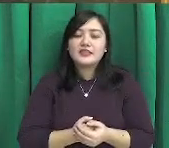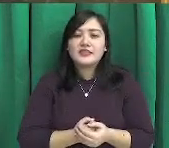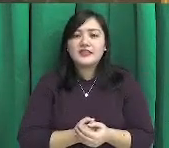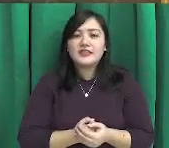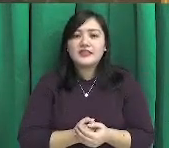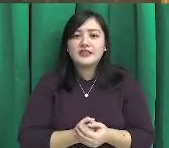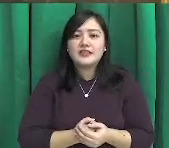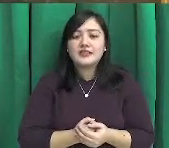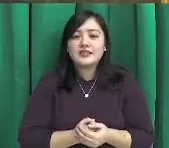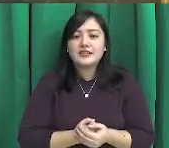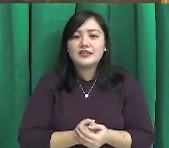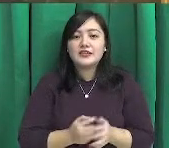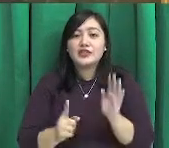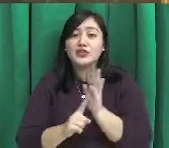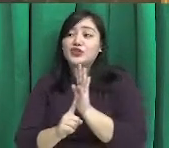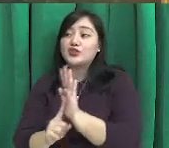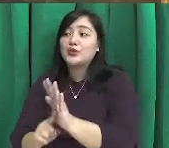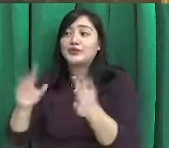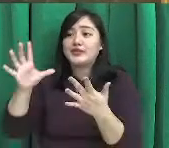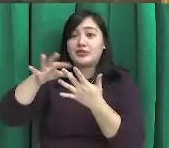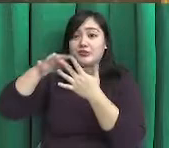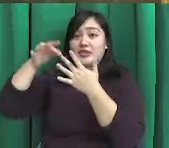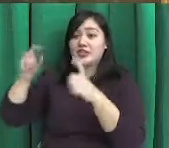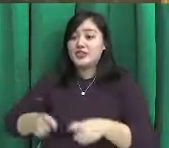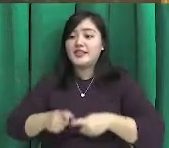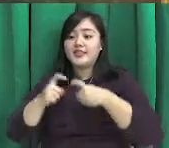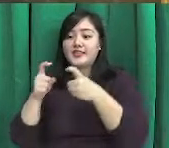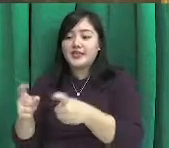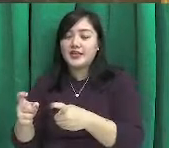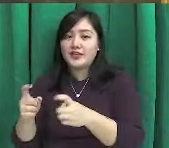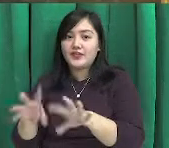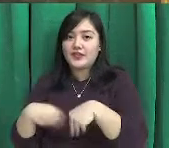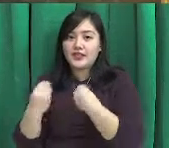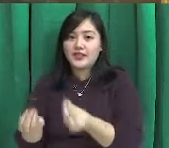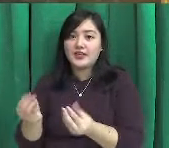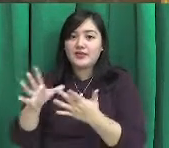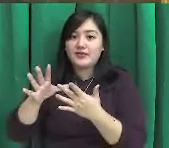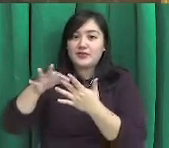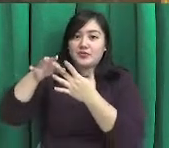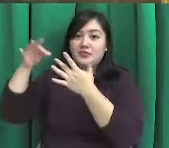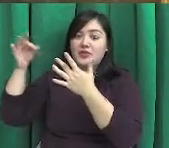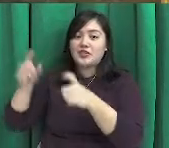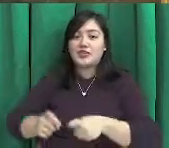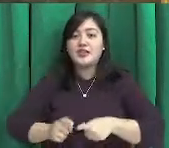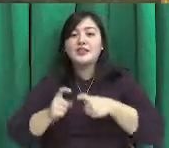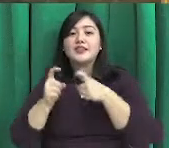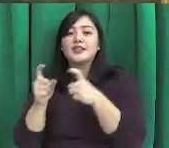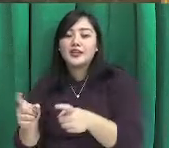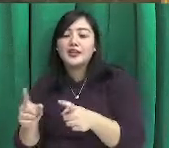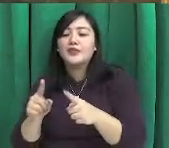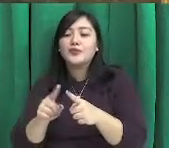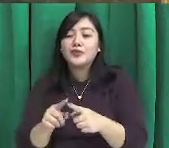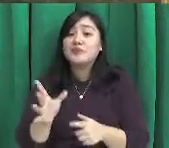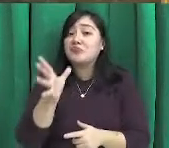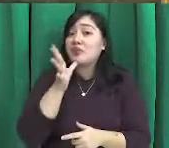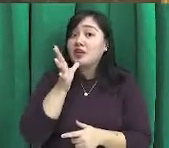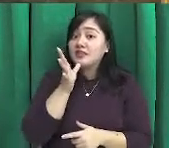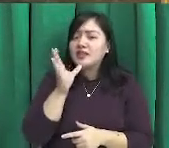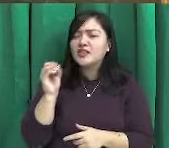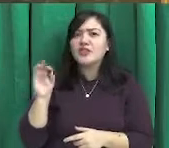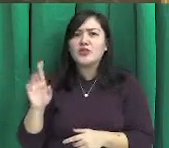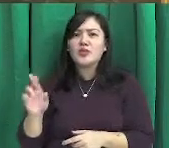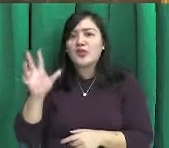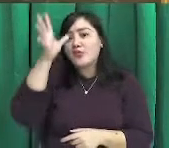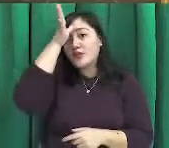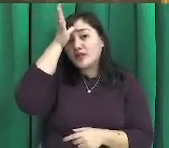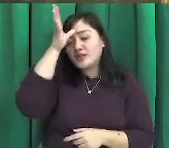man. Alright. At least nandun pa rin yun sa budget, kapatid. Hindi ba napakaganda na kayong dalawa ang nakakaalam lahat ng nangyayari sa loob